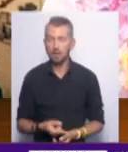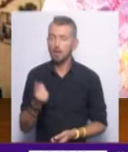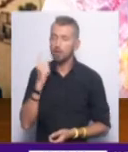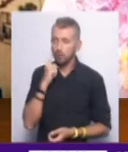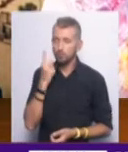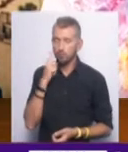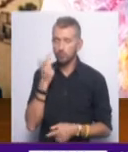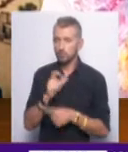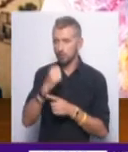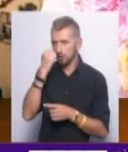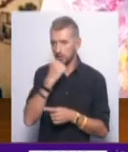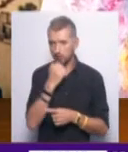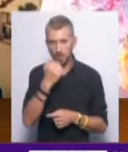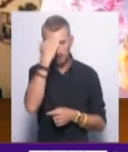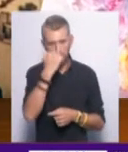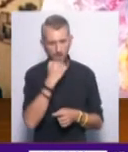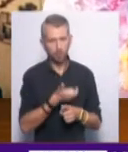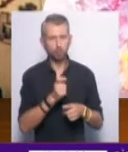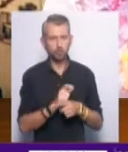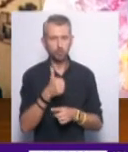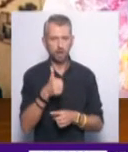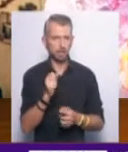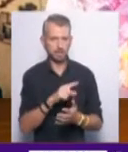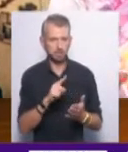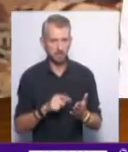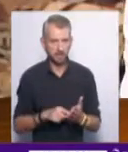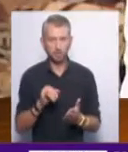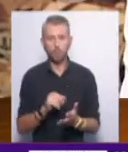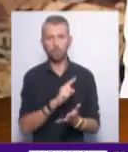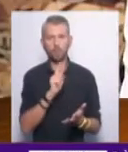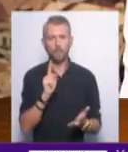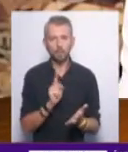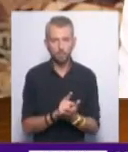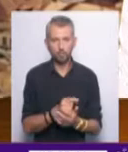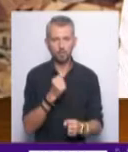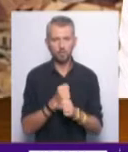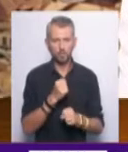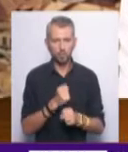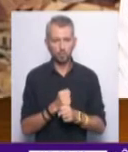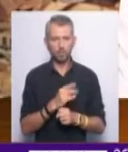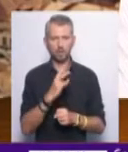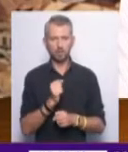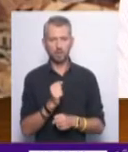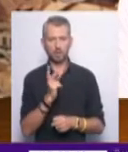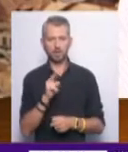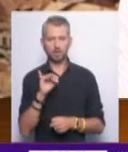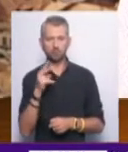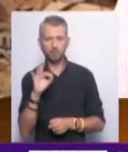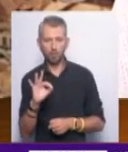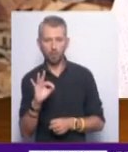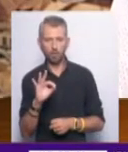Почули. Дуже дякуємо. Дякую. Дуже гарне запитання. Угу. І обов'язково зроблю на Кличка і